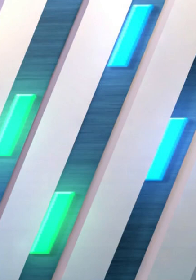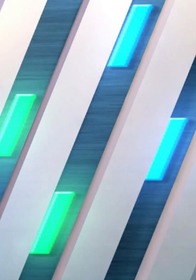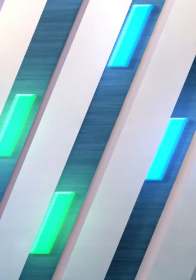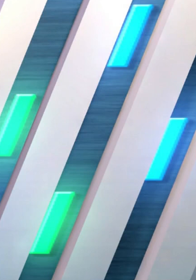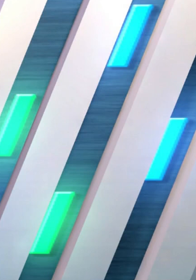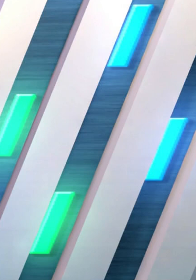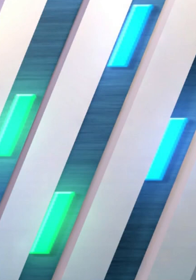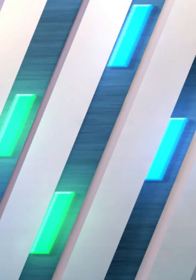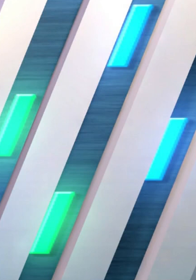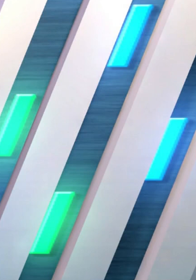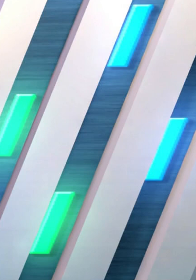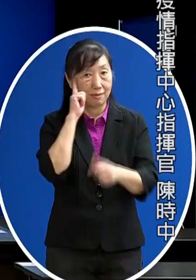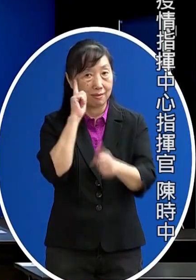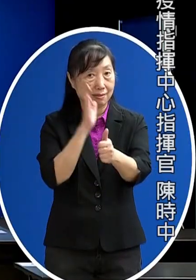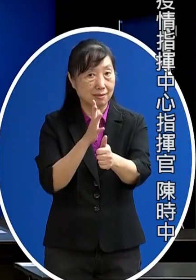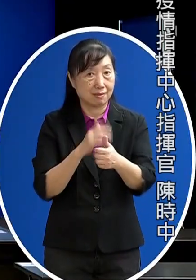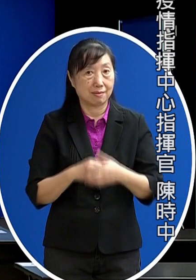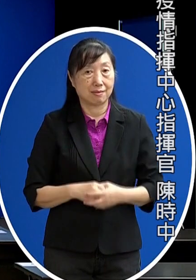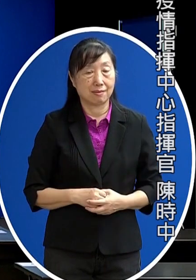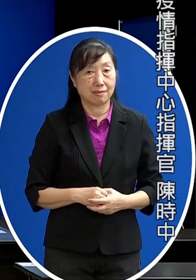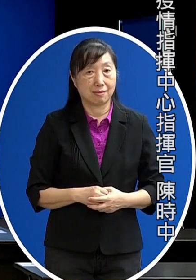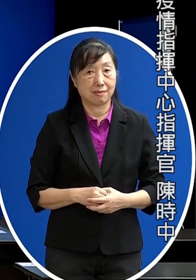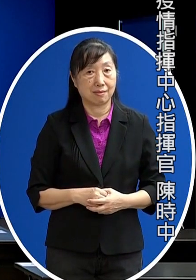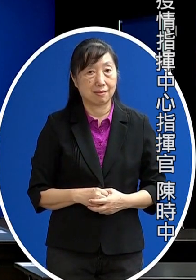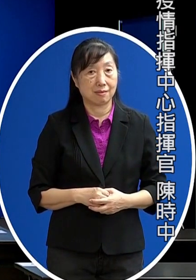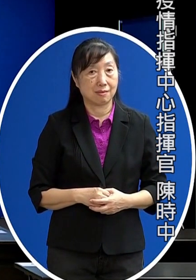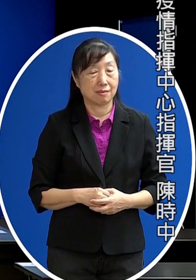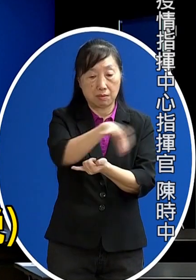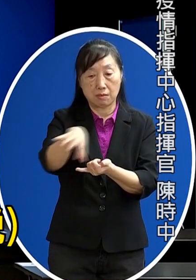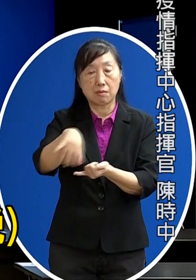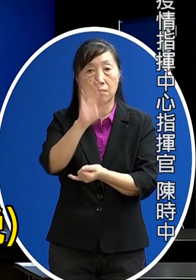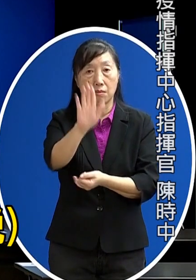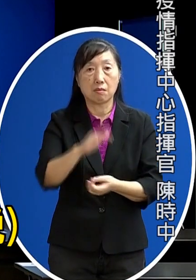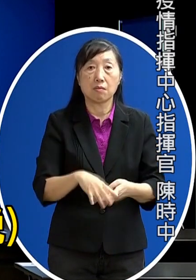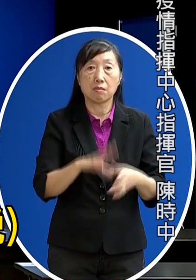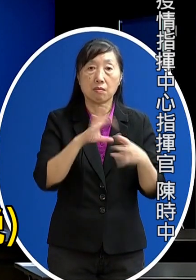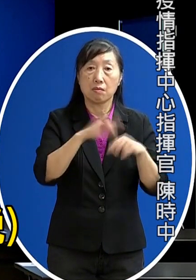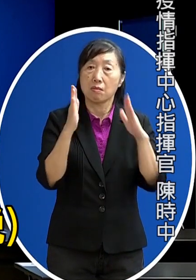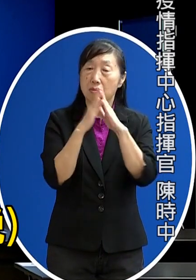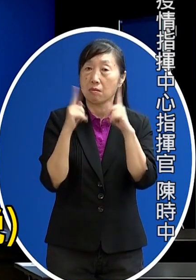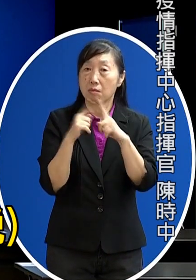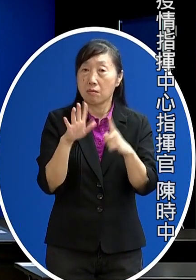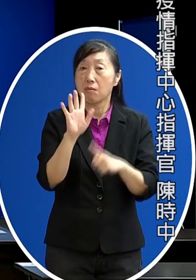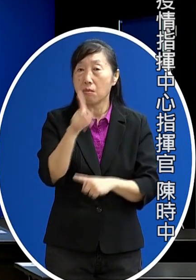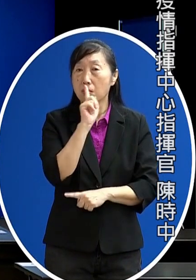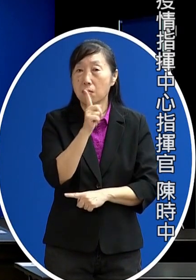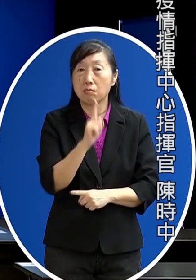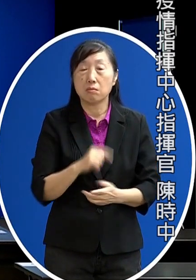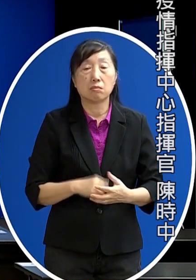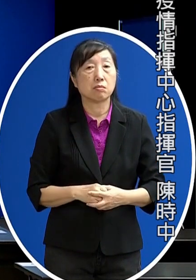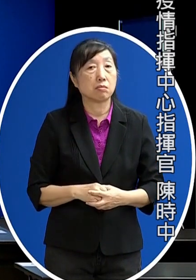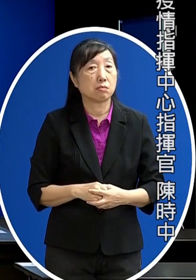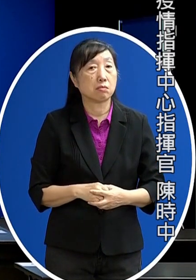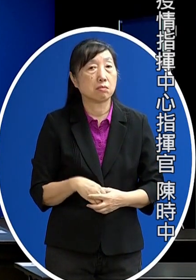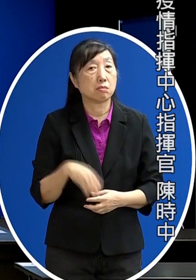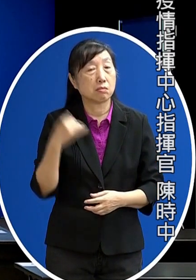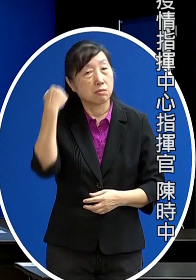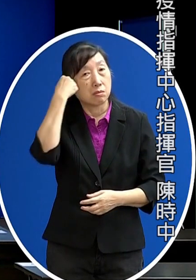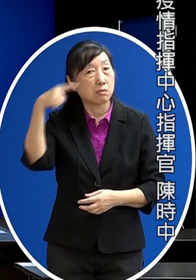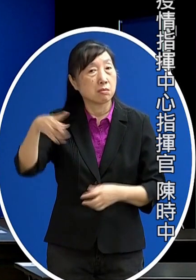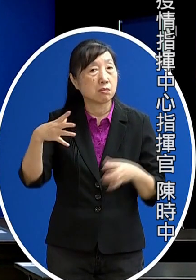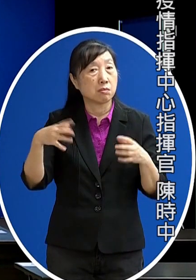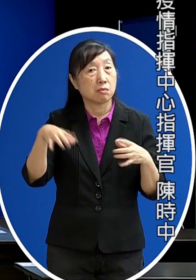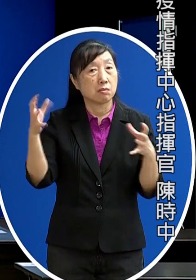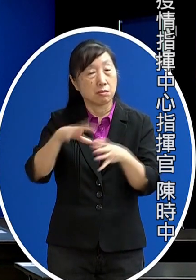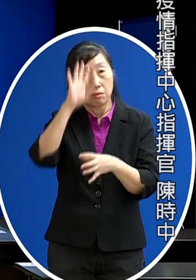给大家，引发争议。 就是长荣的机组员为他们的家人有表示说，他们入住的这个检疫所